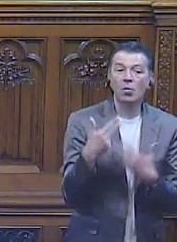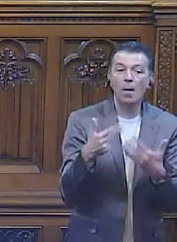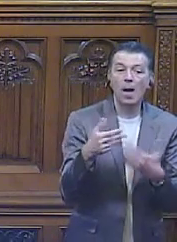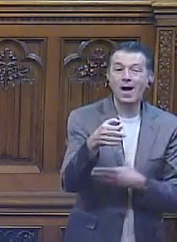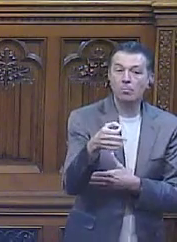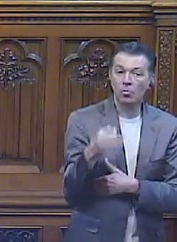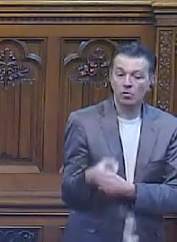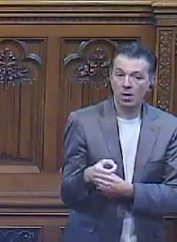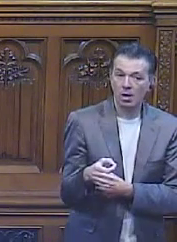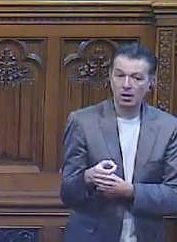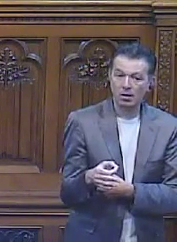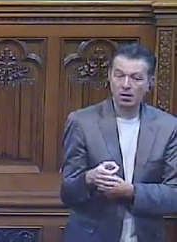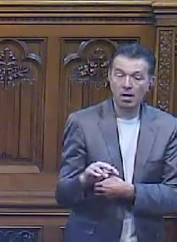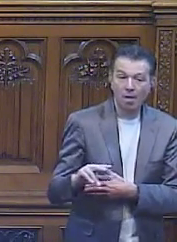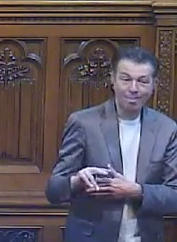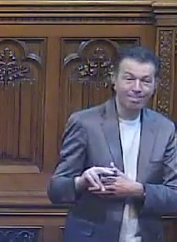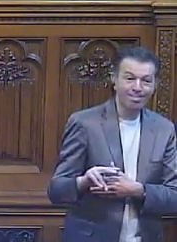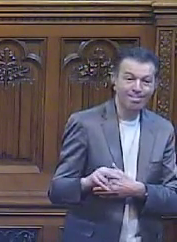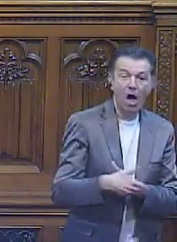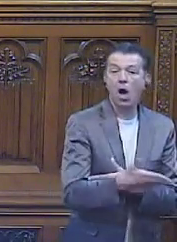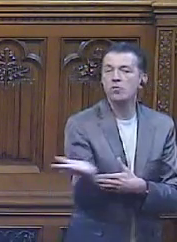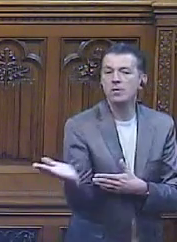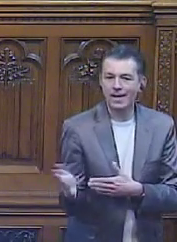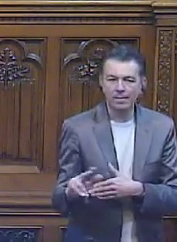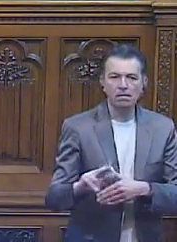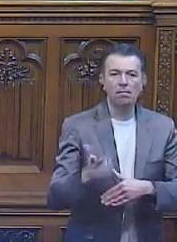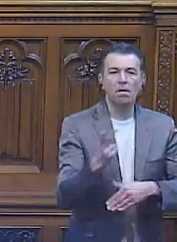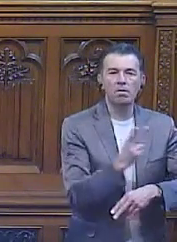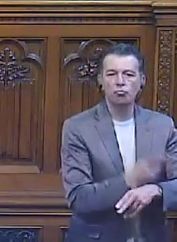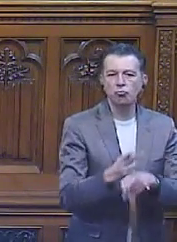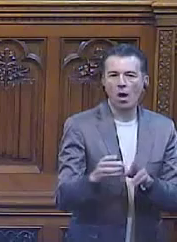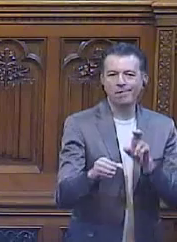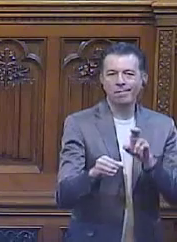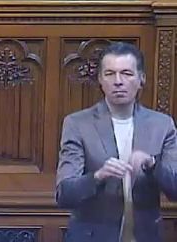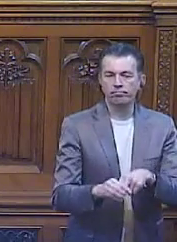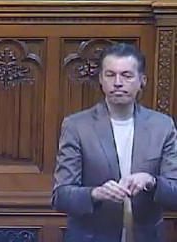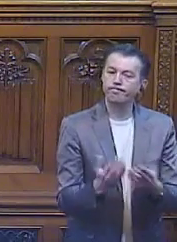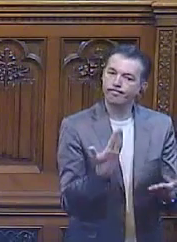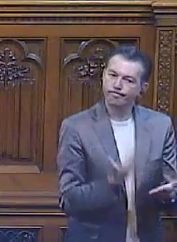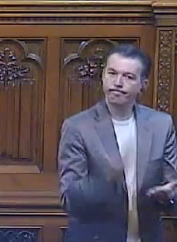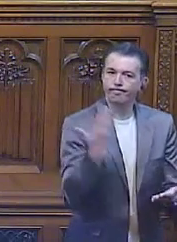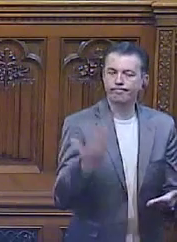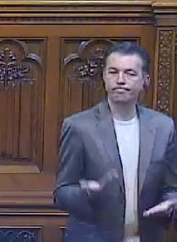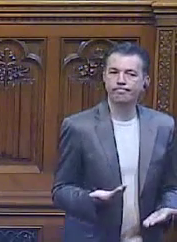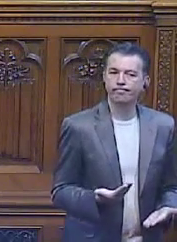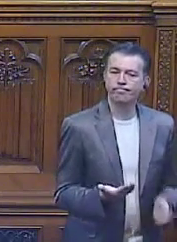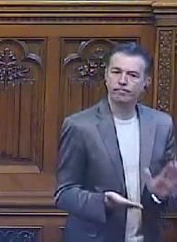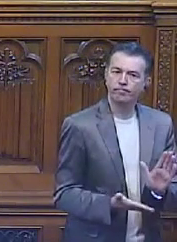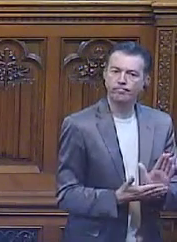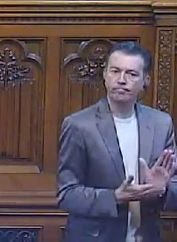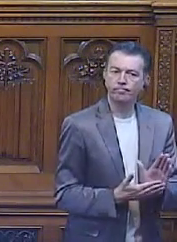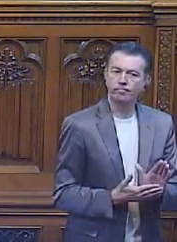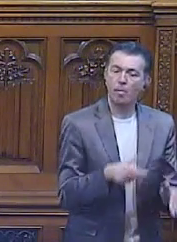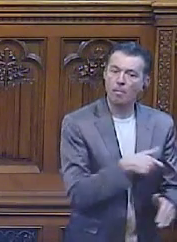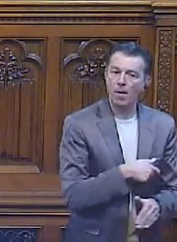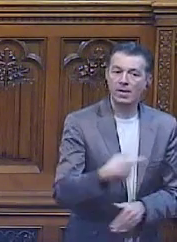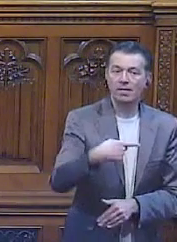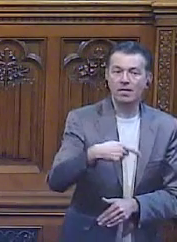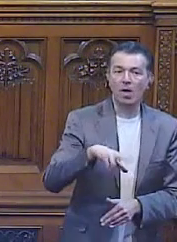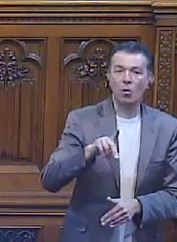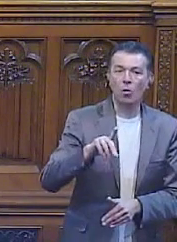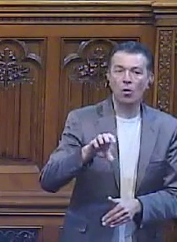31.8% sind Drittstaatsangehörige. Auch das ist Fakt, meine Damen und Herren. Und der Magister Gutenhoff hat es ebenfalls schon gesagt,